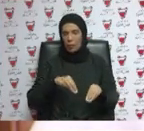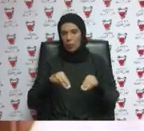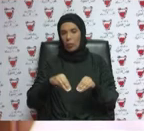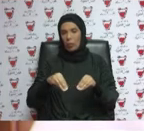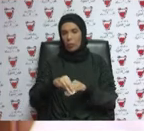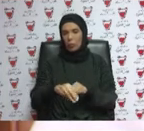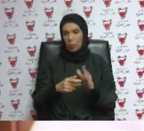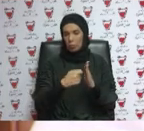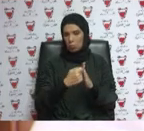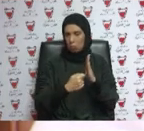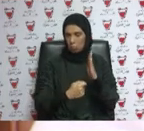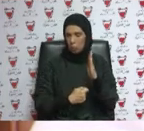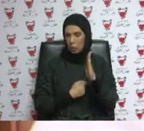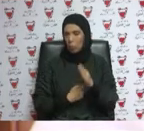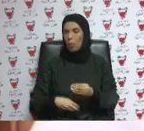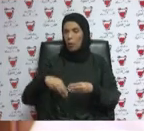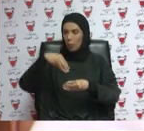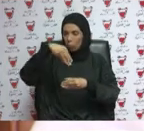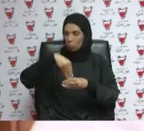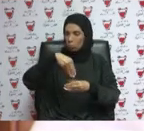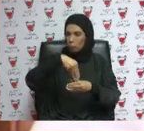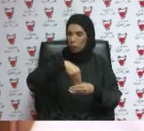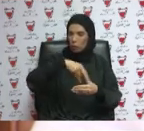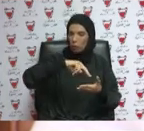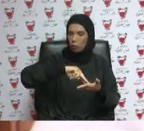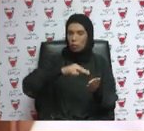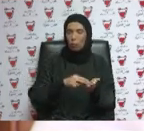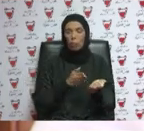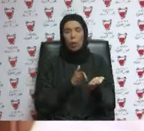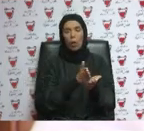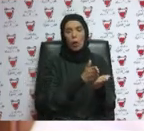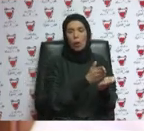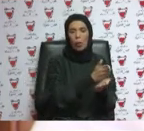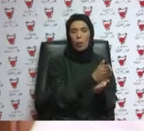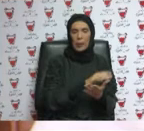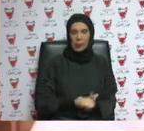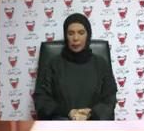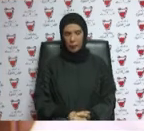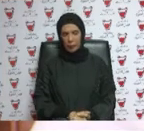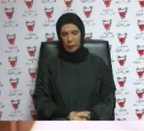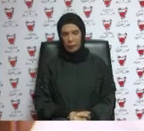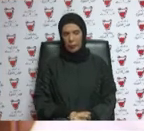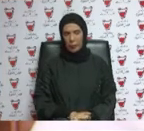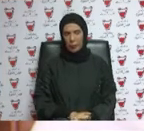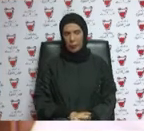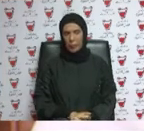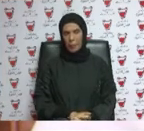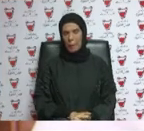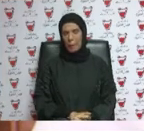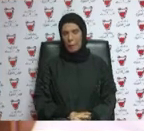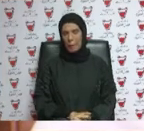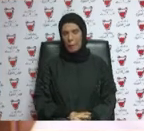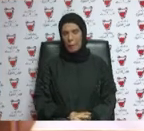كان مساق مضمونا وإجرائيا بشكل فعلا قطة وكف النواحي القانونية